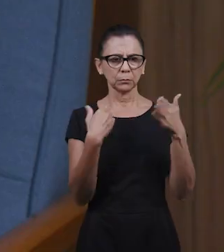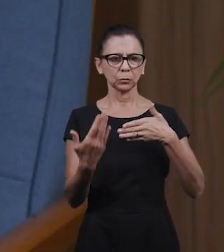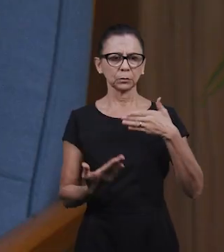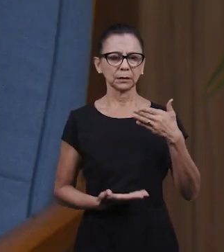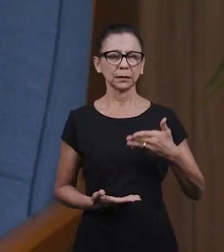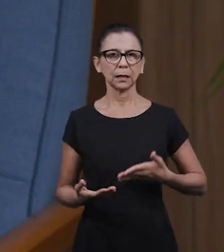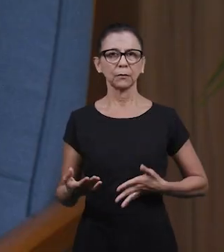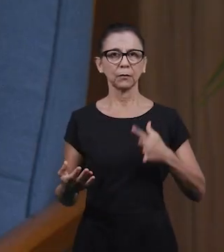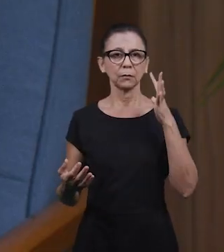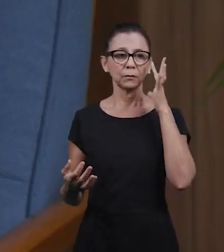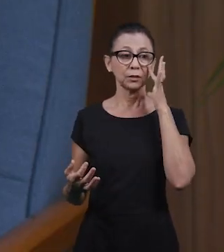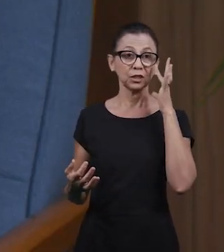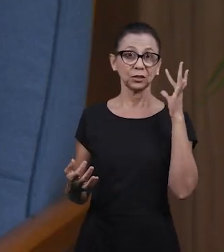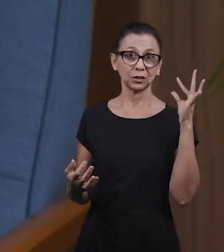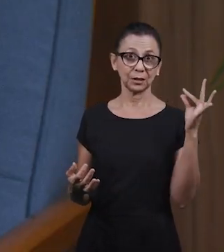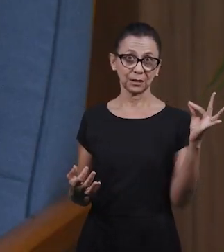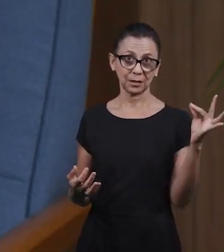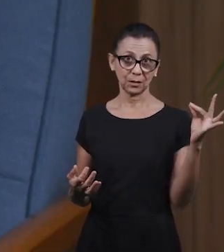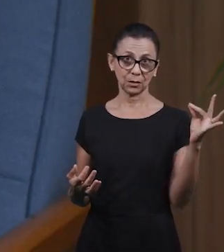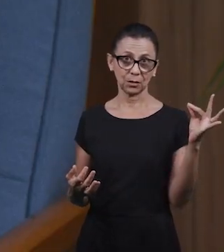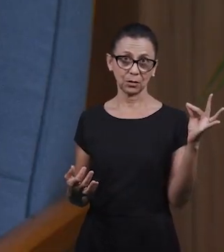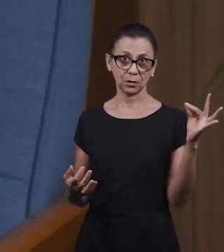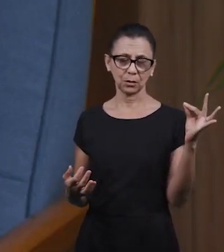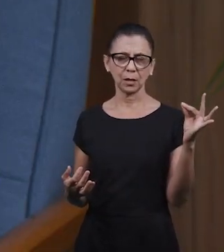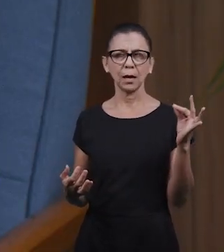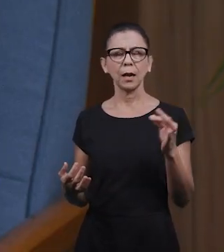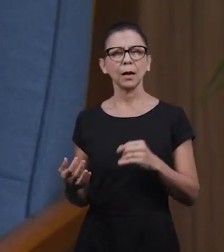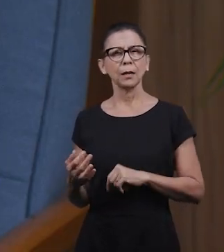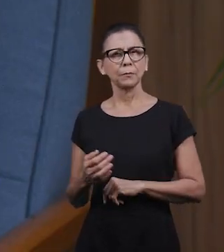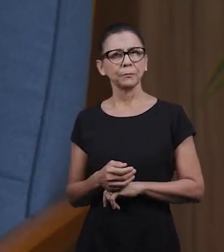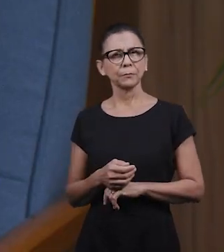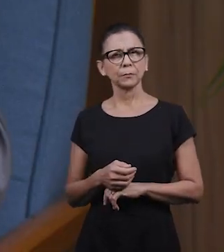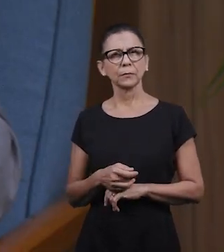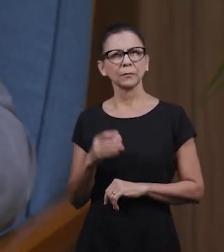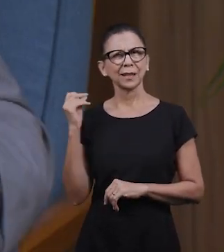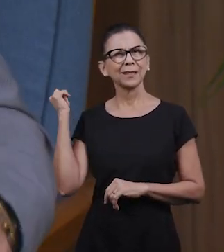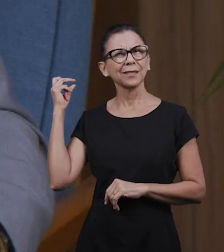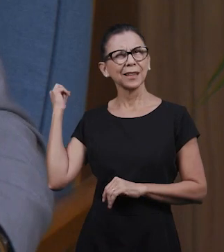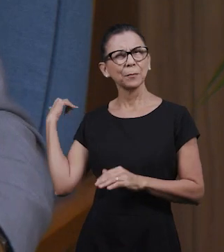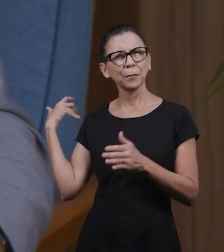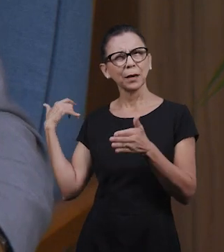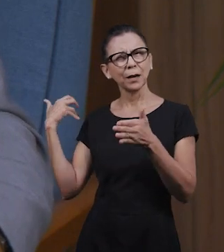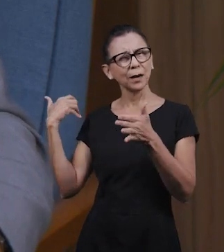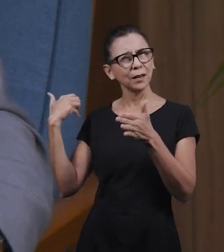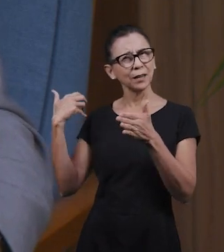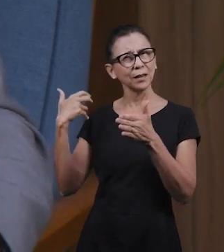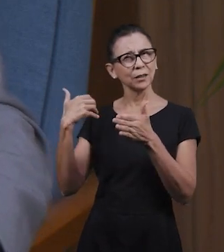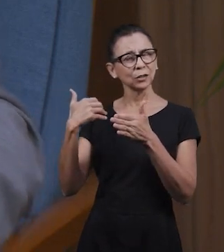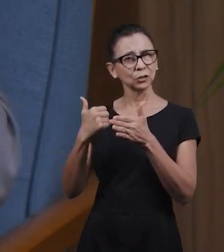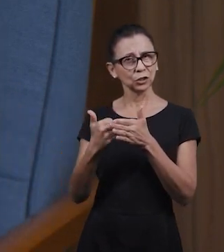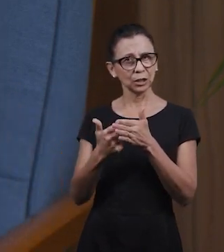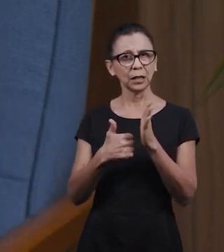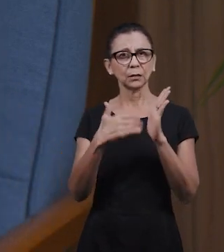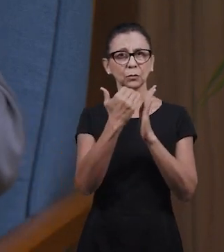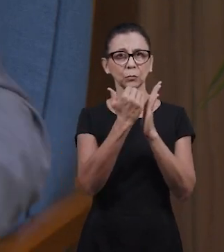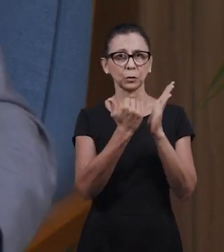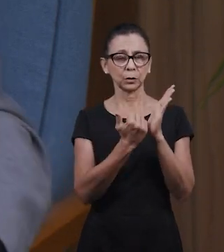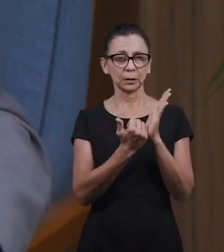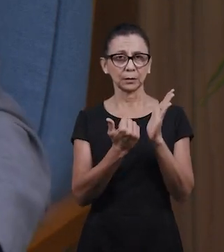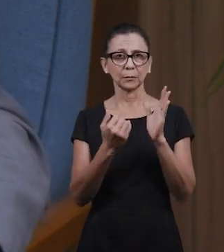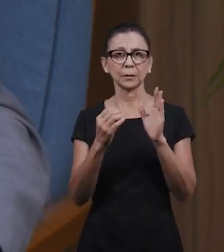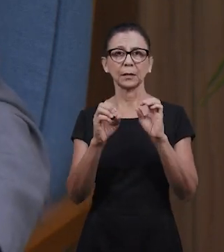vigilant. Je veux rappeler que nous traitons le long de plusieurs éditions dans